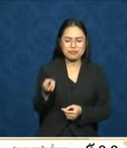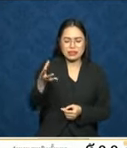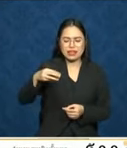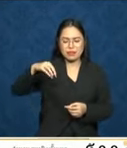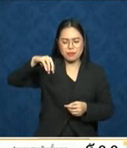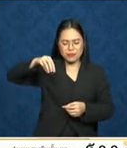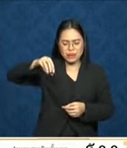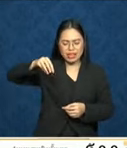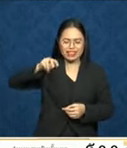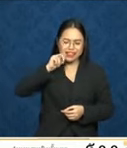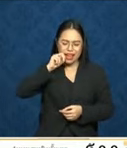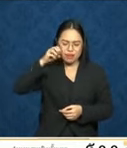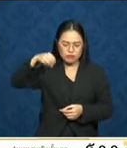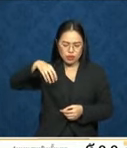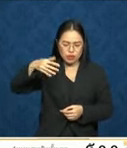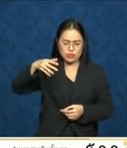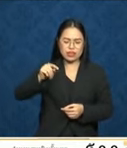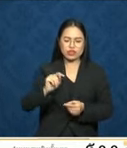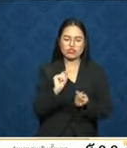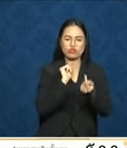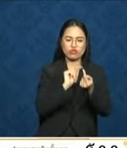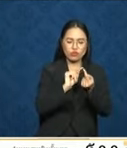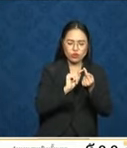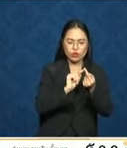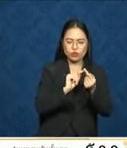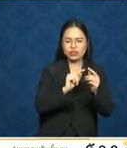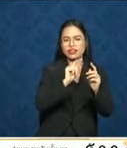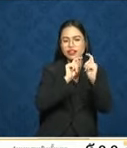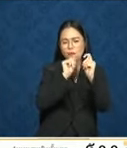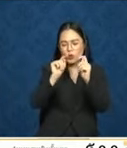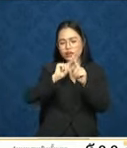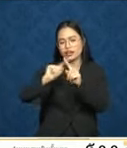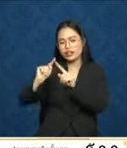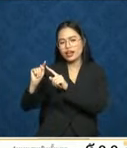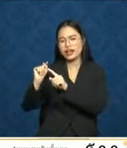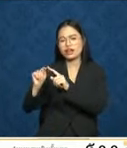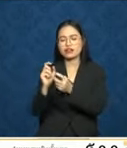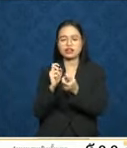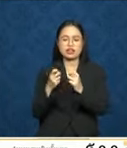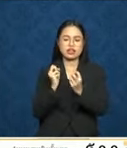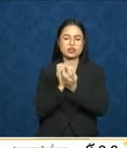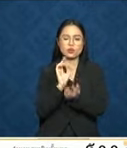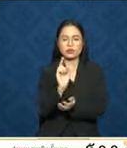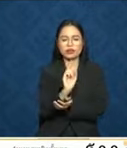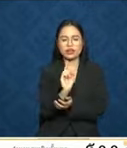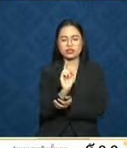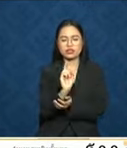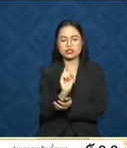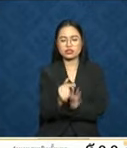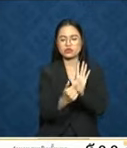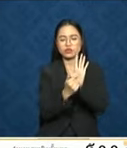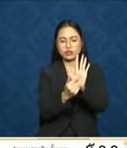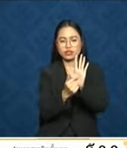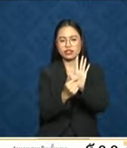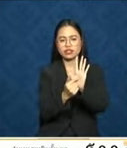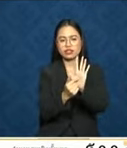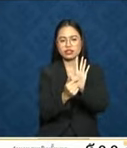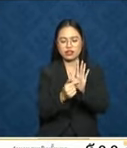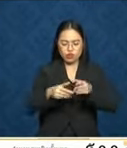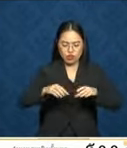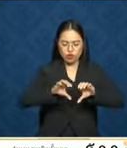ลอมมหาชัยโกกากบางย่าแพกพันท้ายนรสิงห์นะครับเนื่องจากหลายสาเหตุด้วยกันครับอาทิเช่น